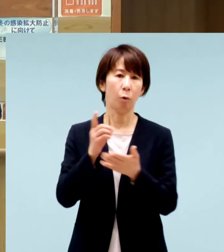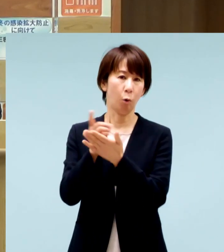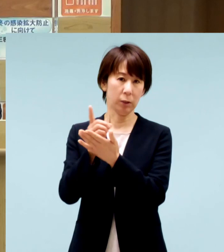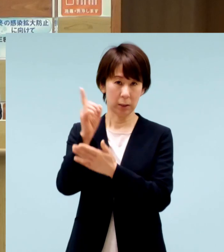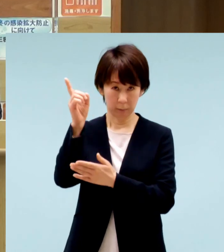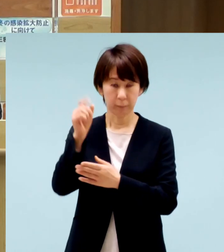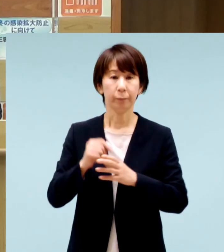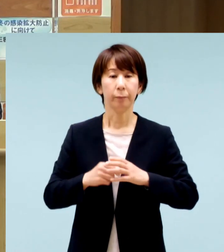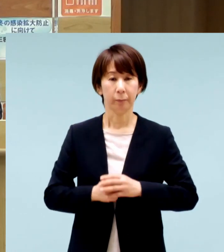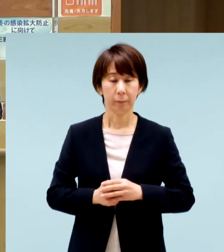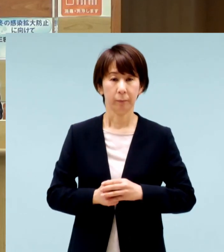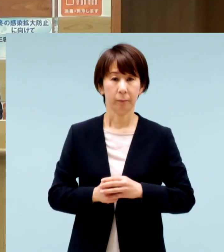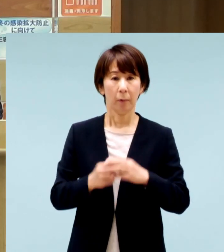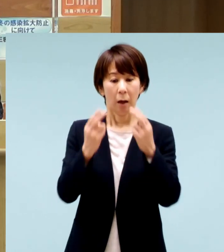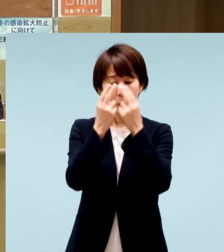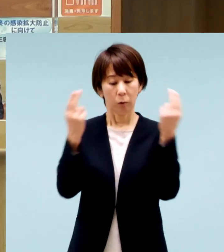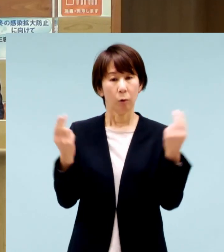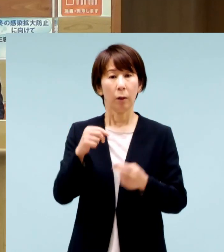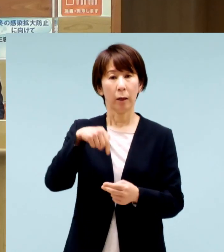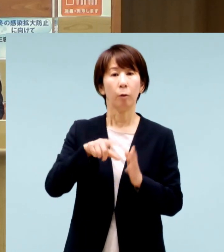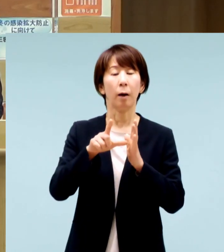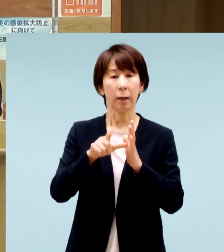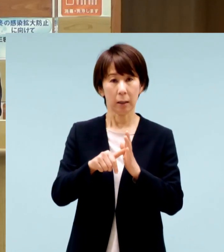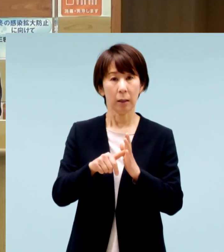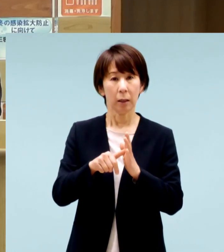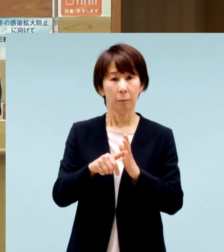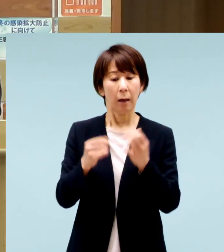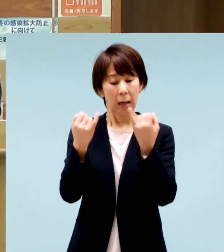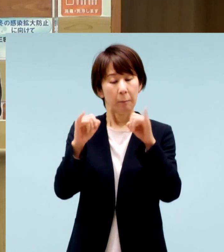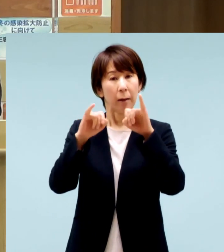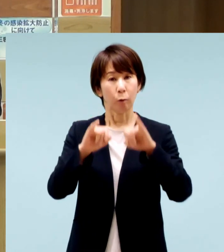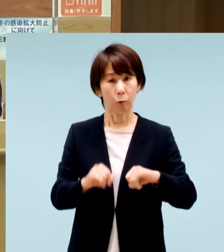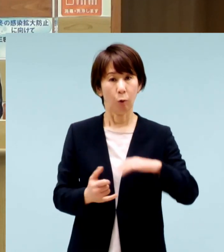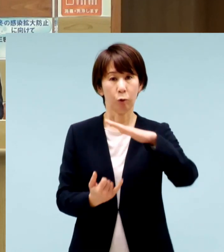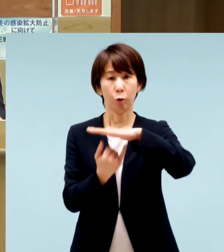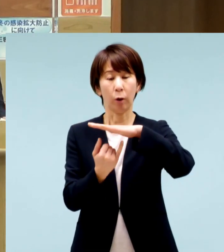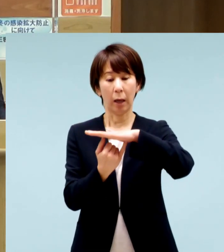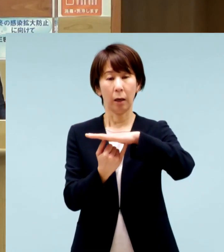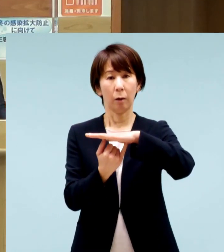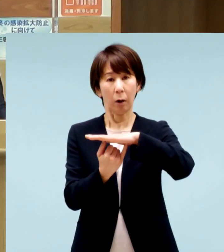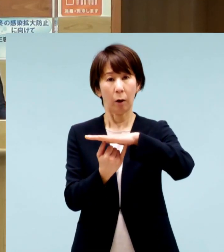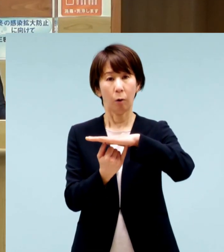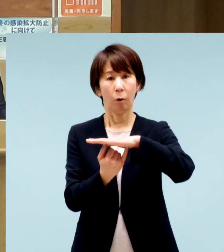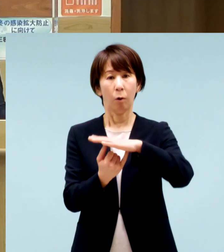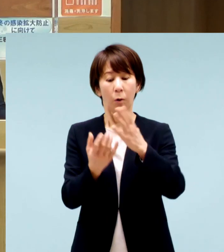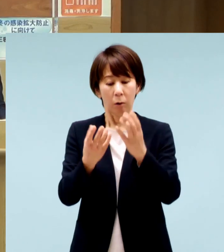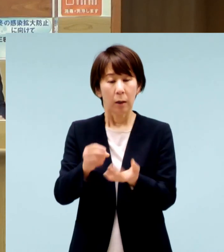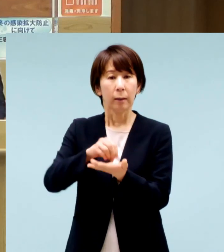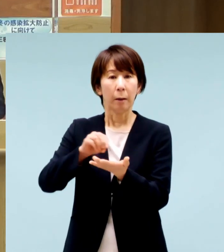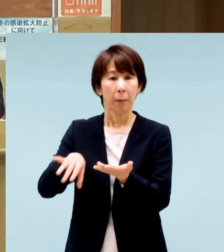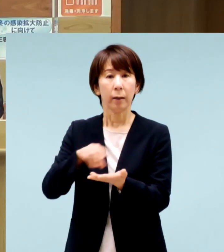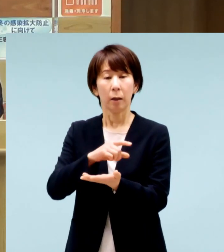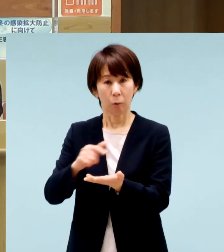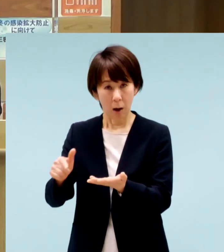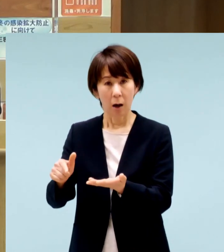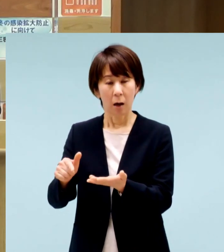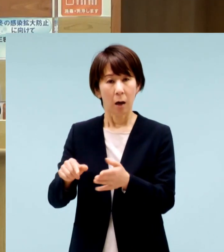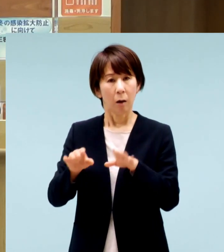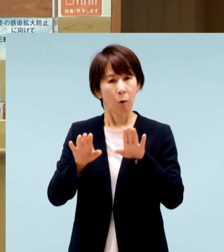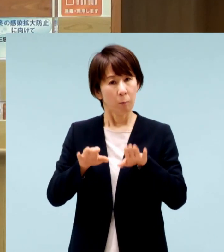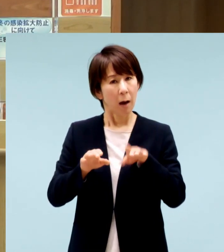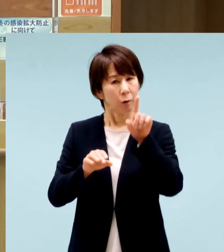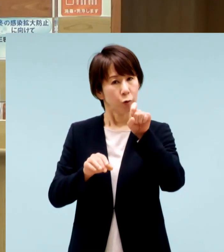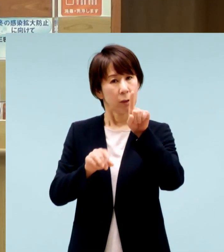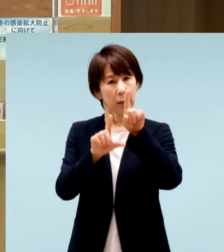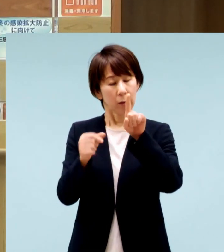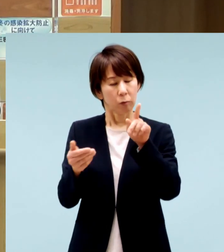ったようなそのイベントの上限付き その上限撤廃などですね、そういった緩和策は道内でも今月中に講じられるという認識でよ